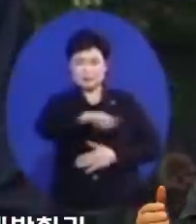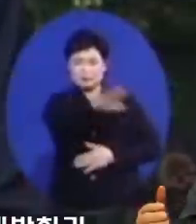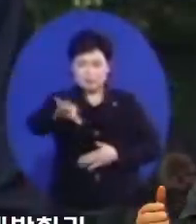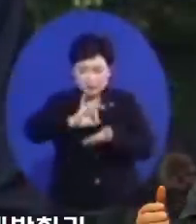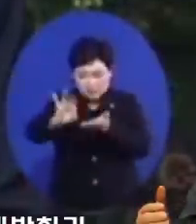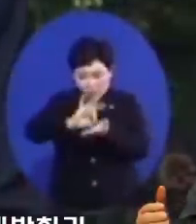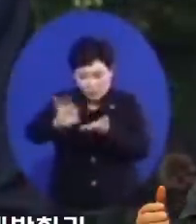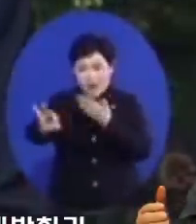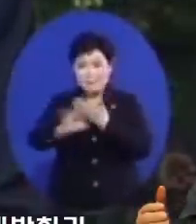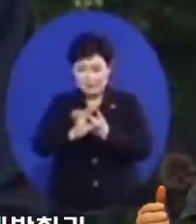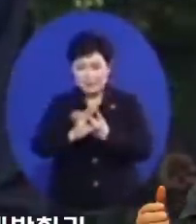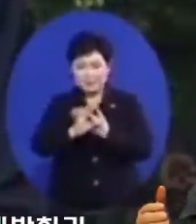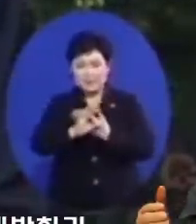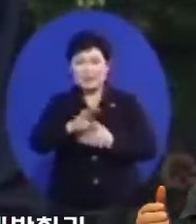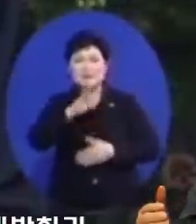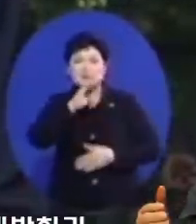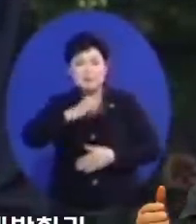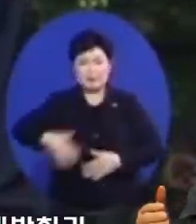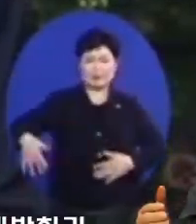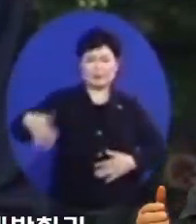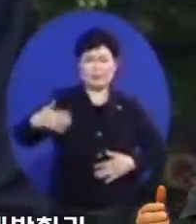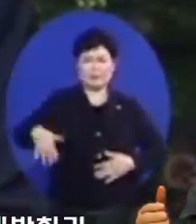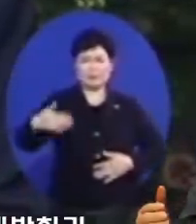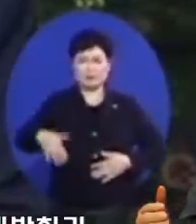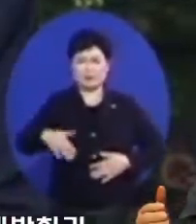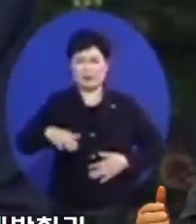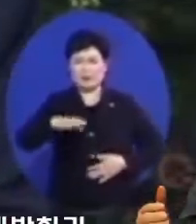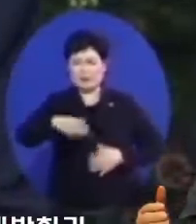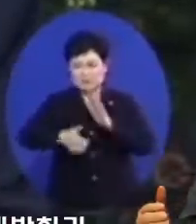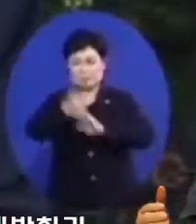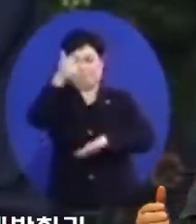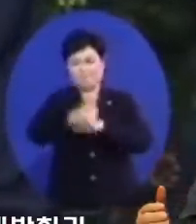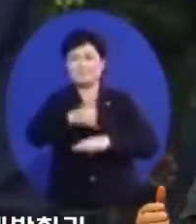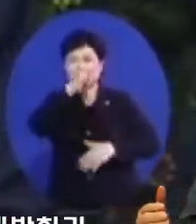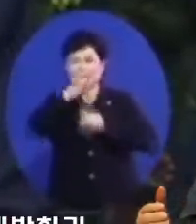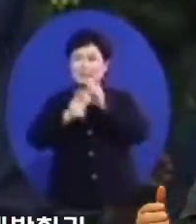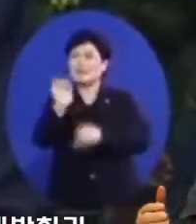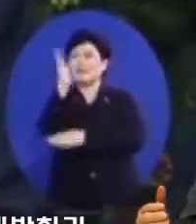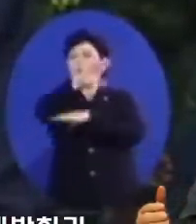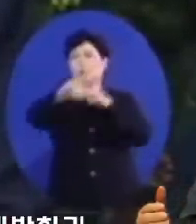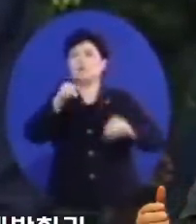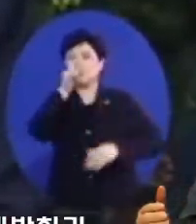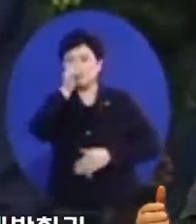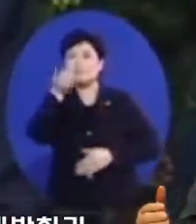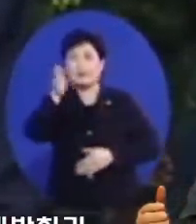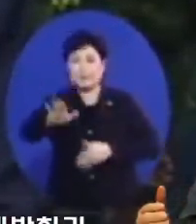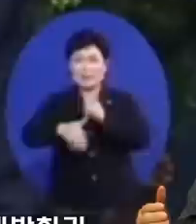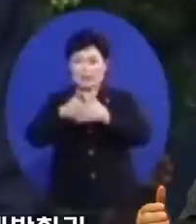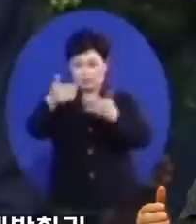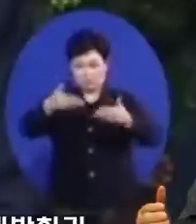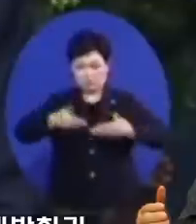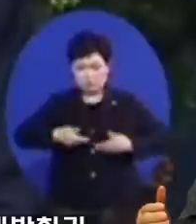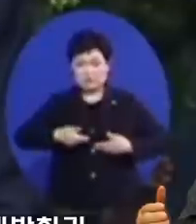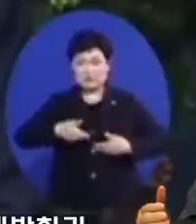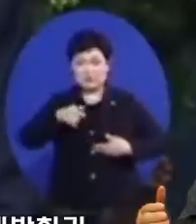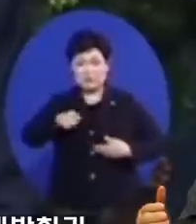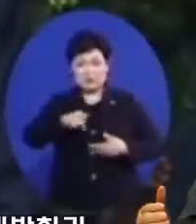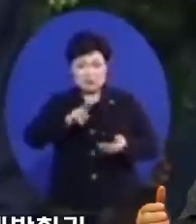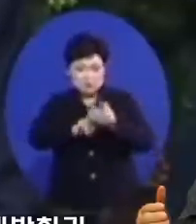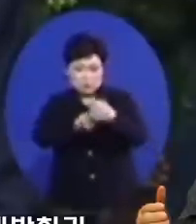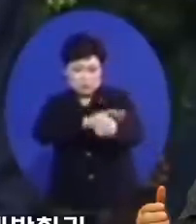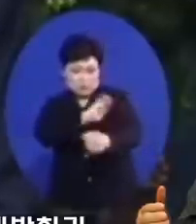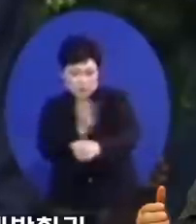사용을 하면 굉장한 성과를 거둘 수 있고 하나님께 영광을 돌릴 수 있지만, 하나님이 주신 이 잠재